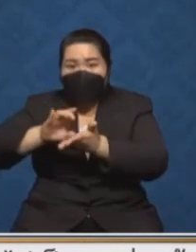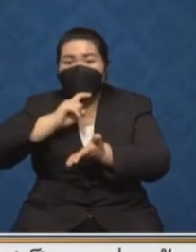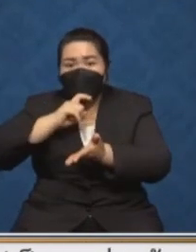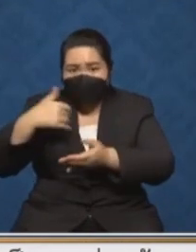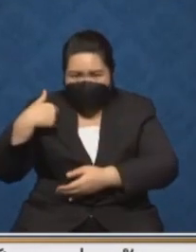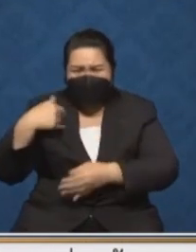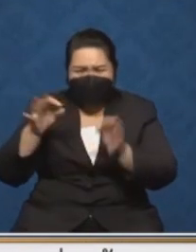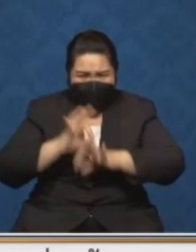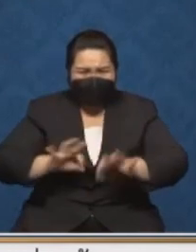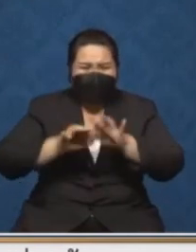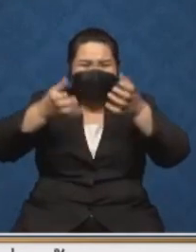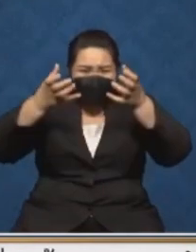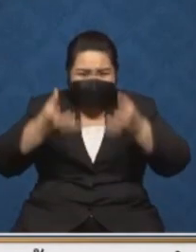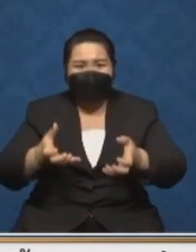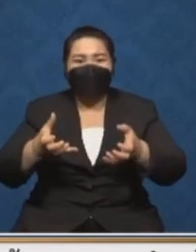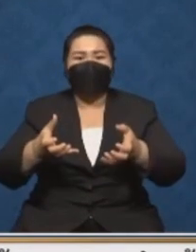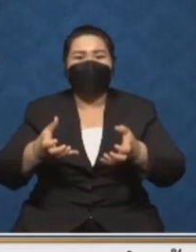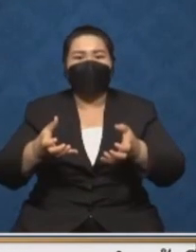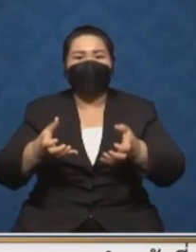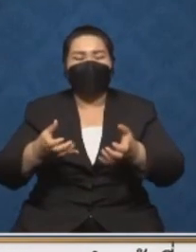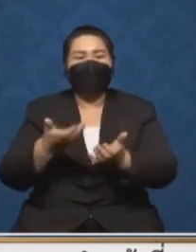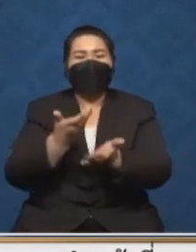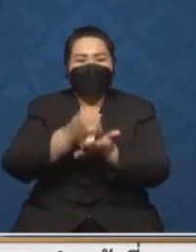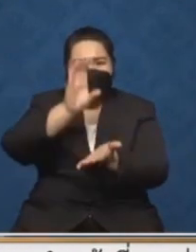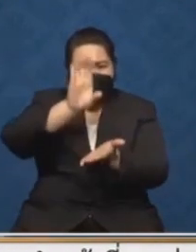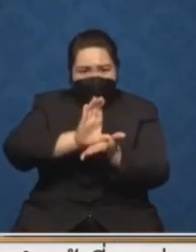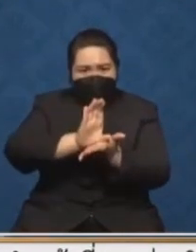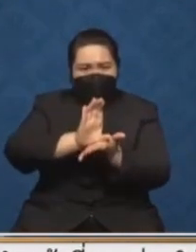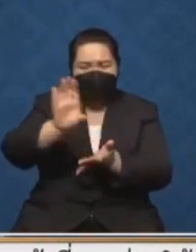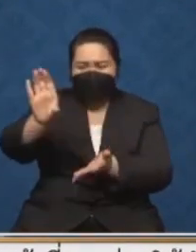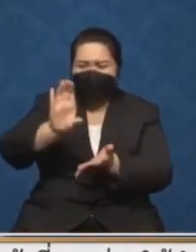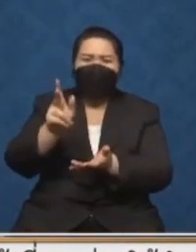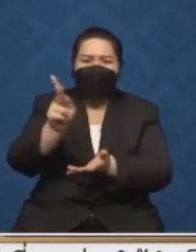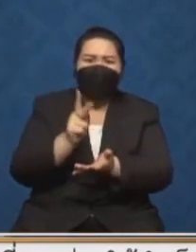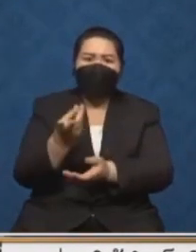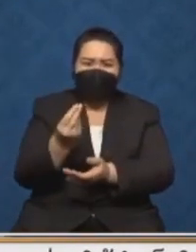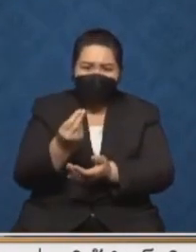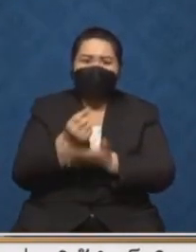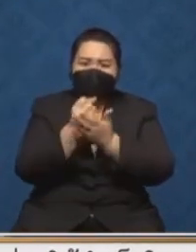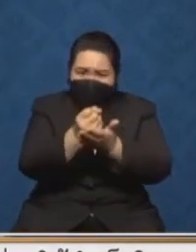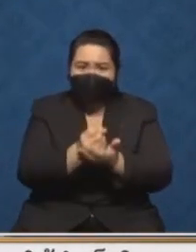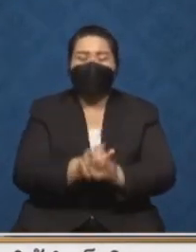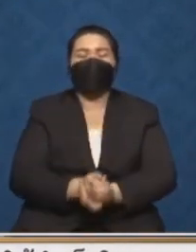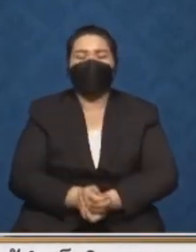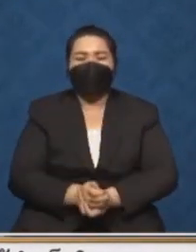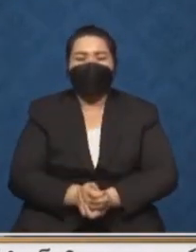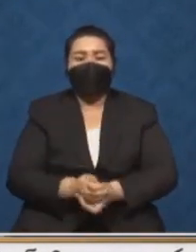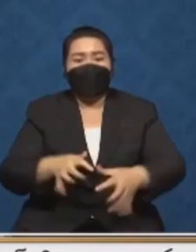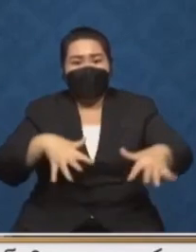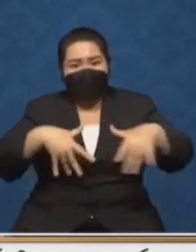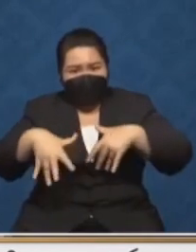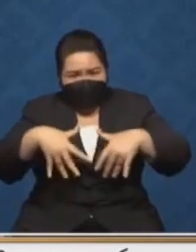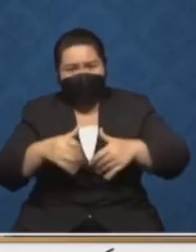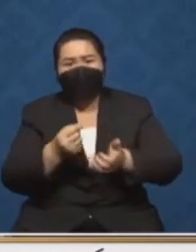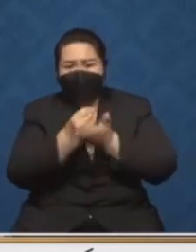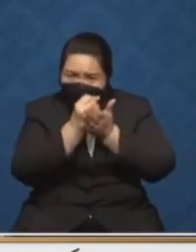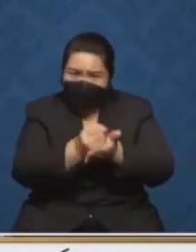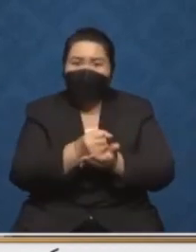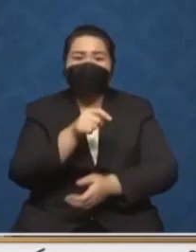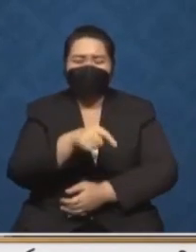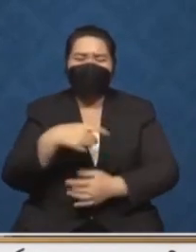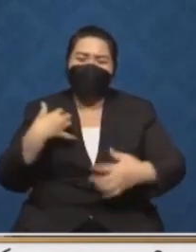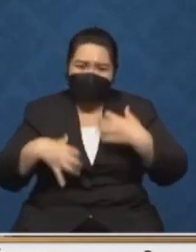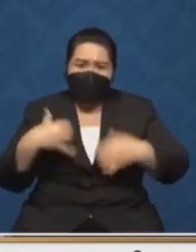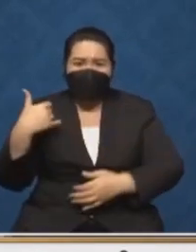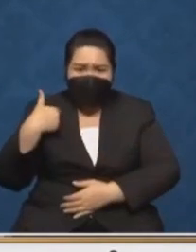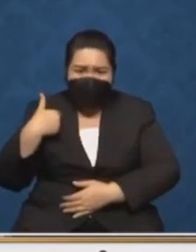ภัยพี่บาท งบกาเงินกู้มีเทาไ่ว่ามาให้พี่น้องปอจุชนเขากำลงเดือดร